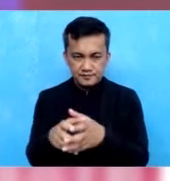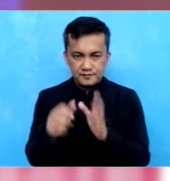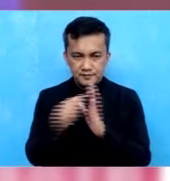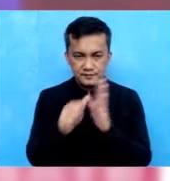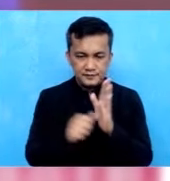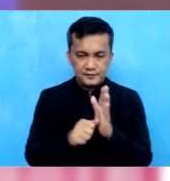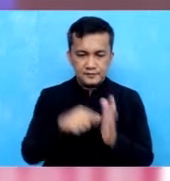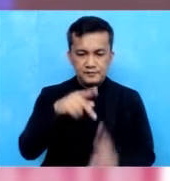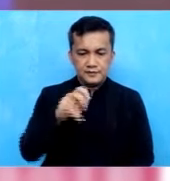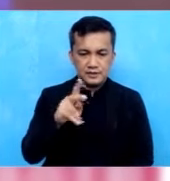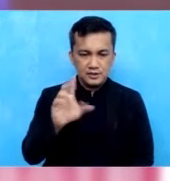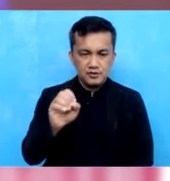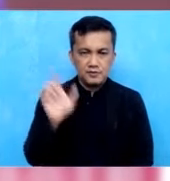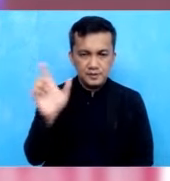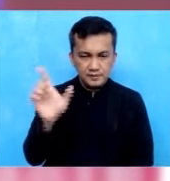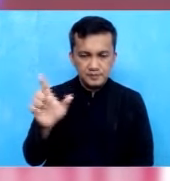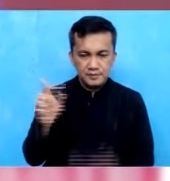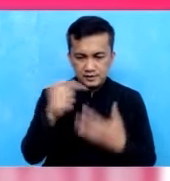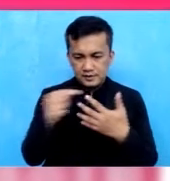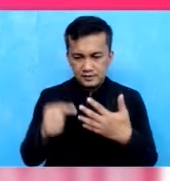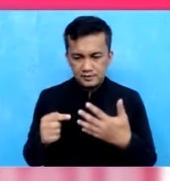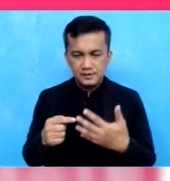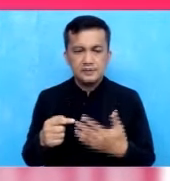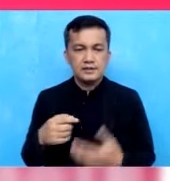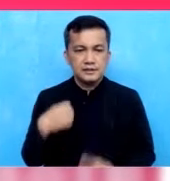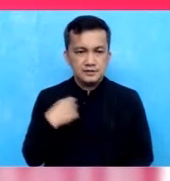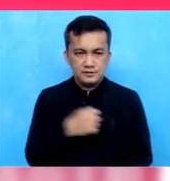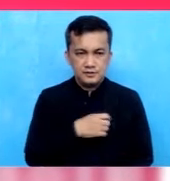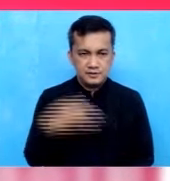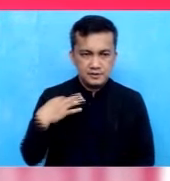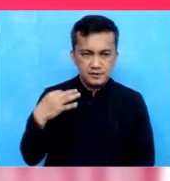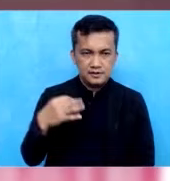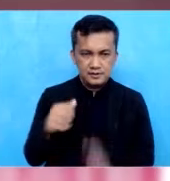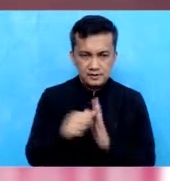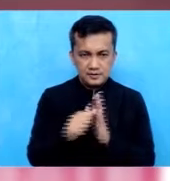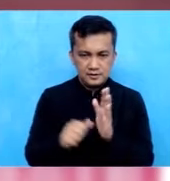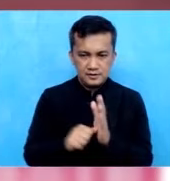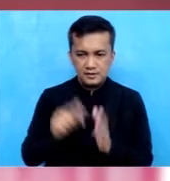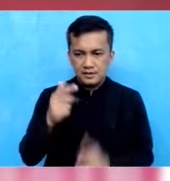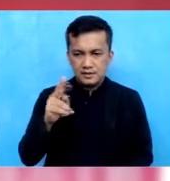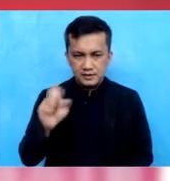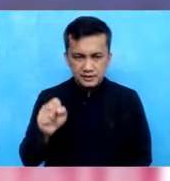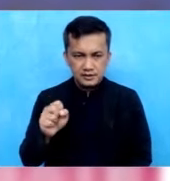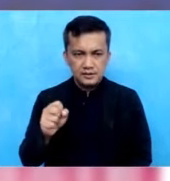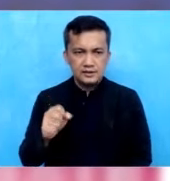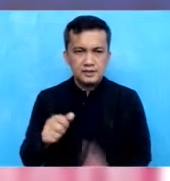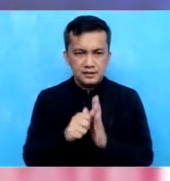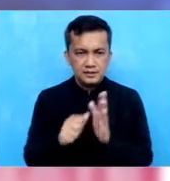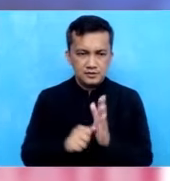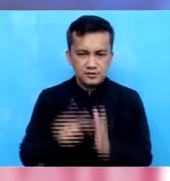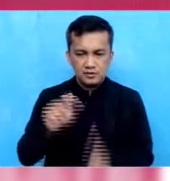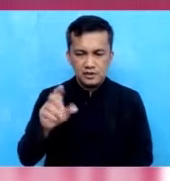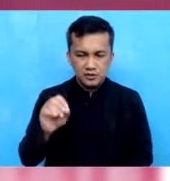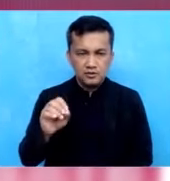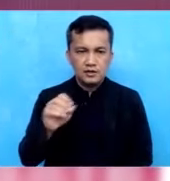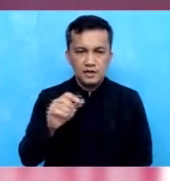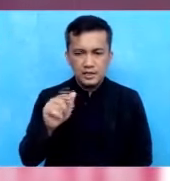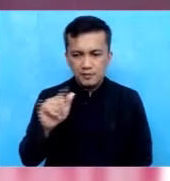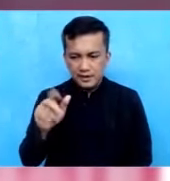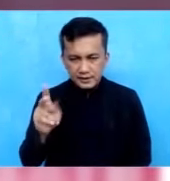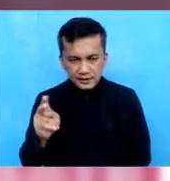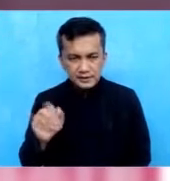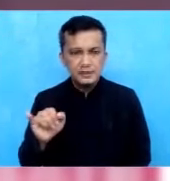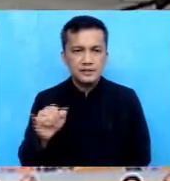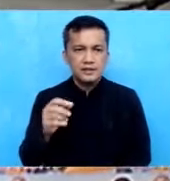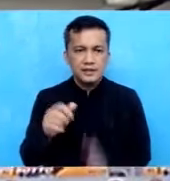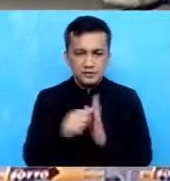ng PDP Laban at iba pang senatorial candidates na sina Attorney Agnes Bailen, Attorney Leo Olarte, Sharif Albani at Attorney John